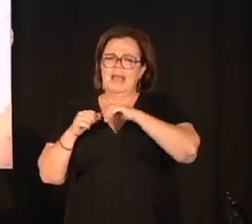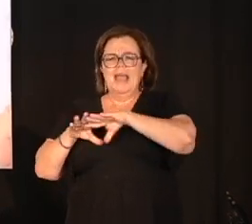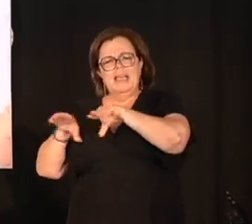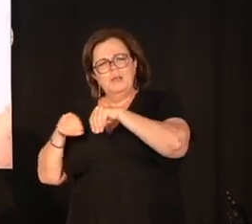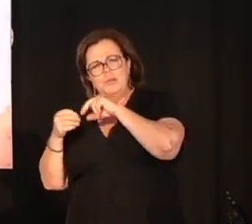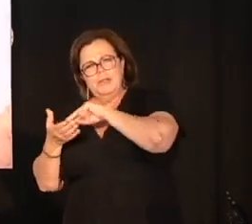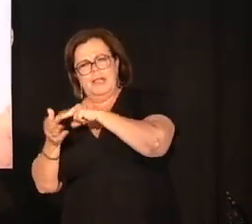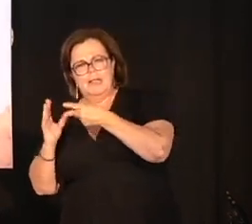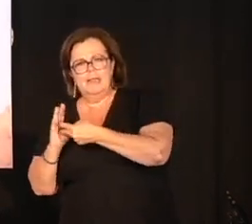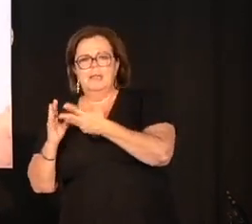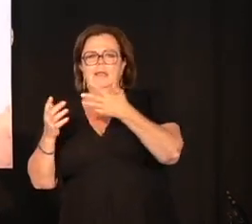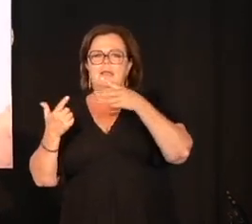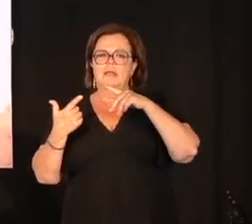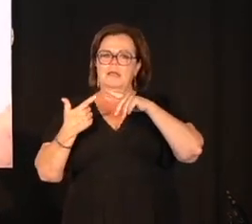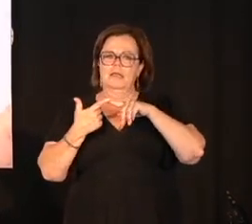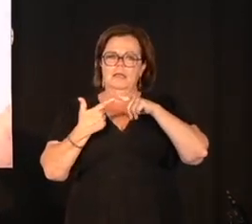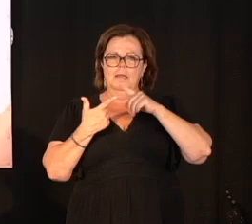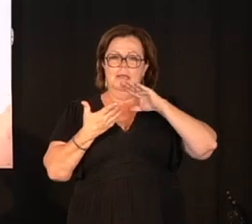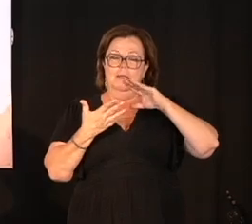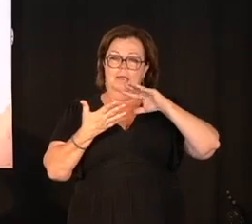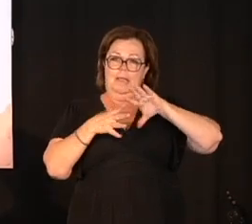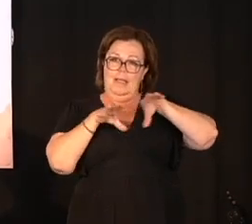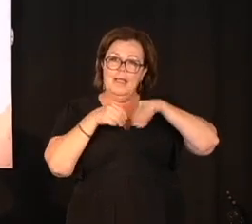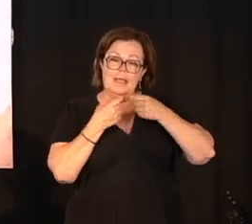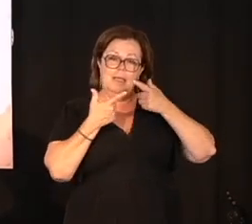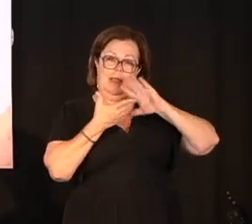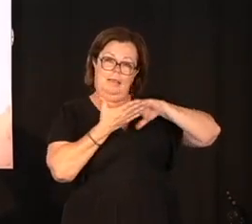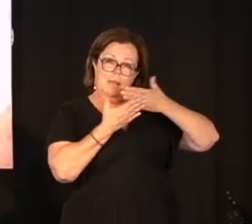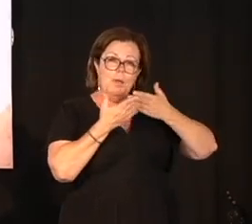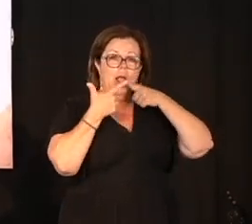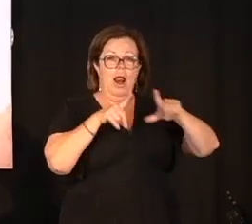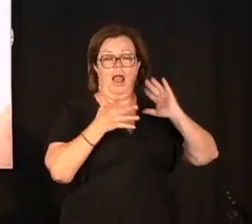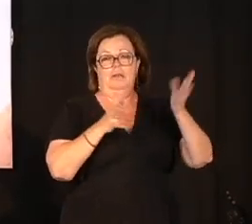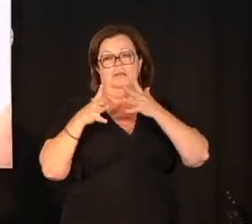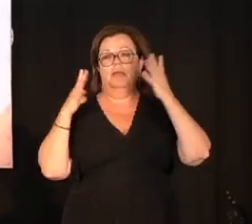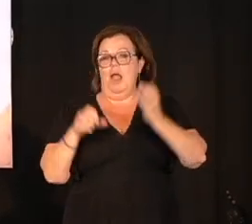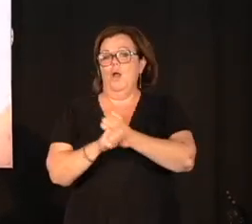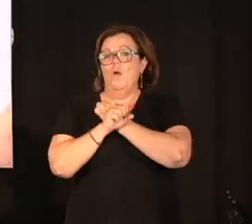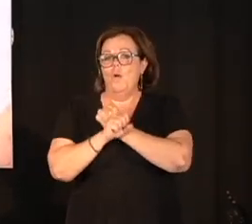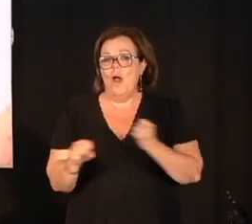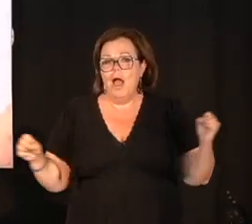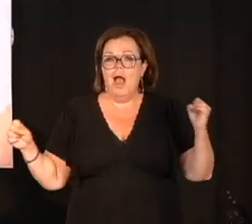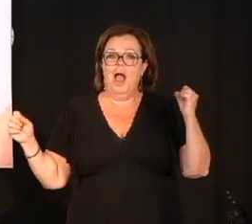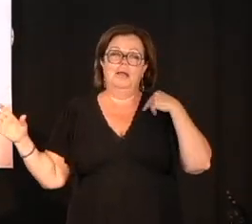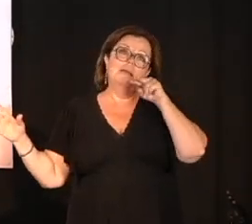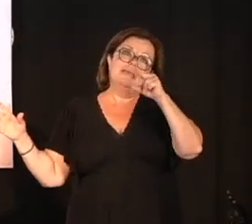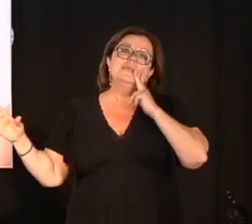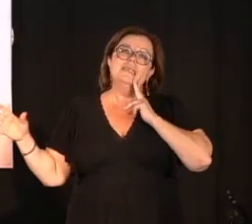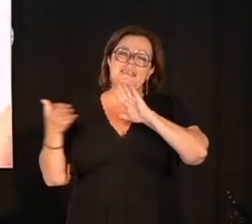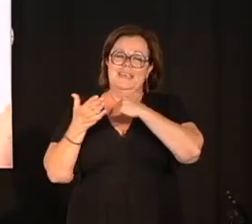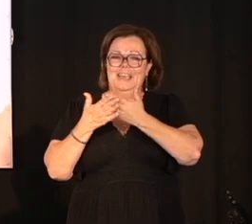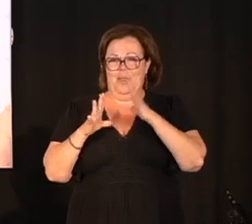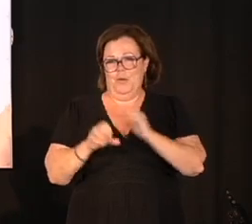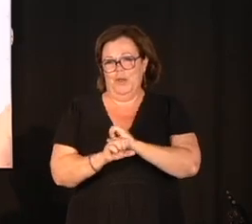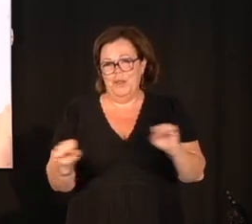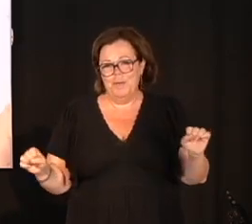les équipes aussi d'interprétariat langue des signes qui ont été formidables et si belles à regarder.